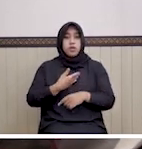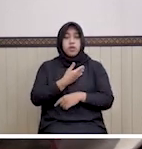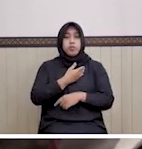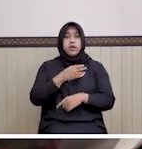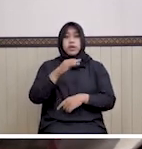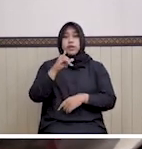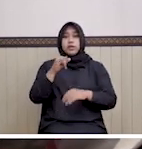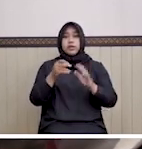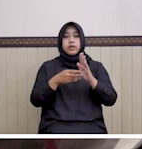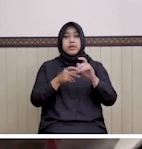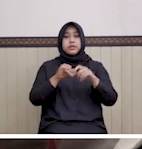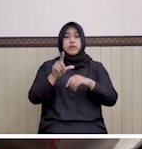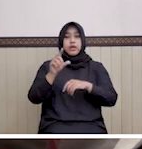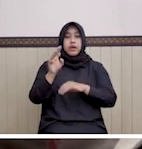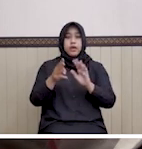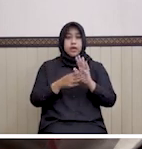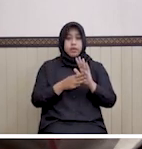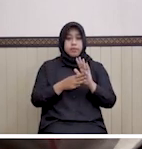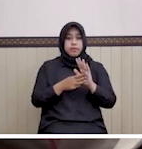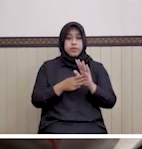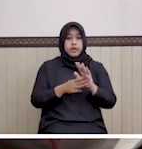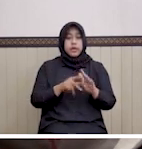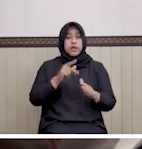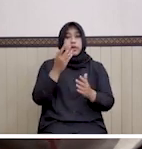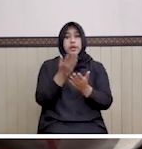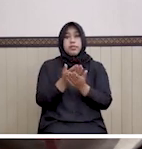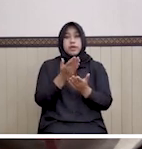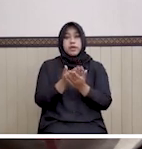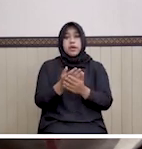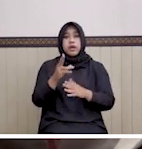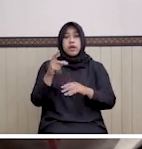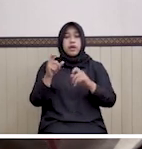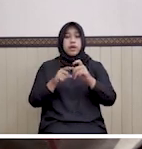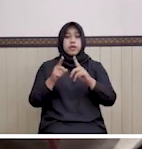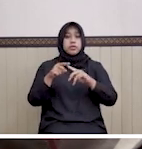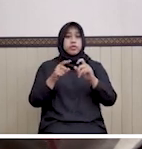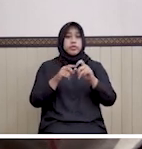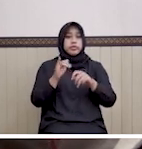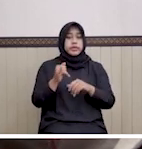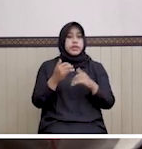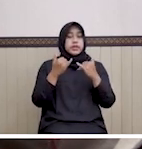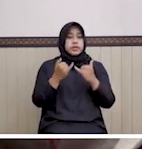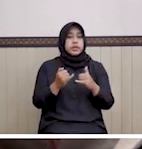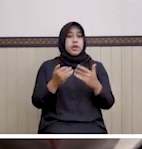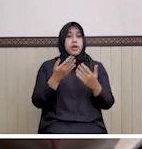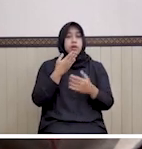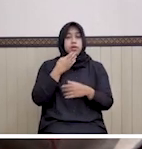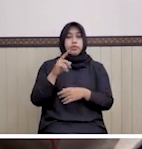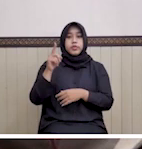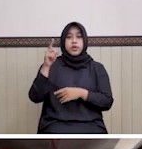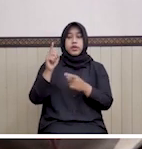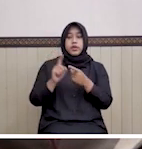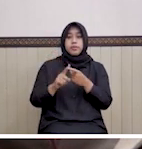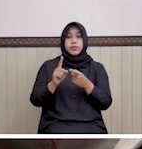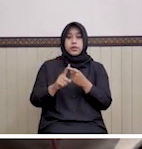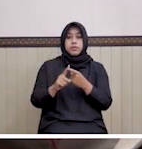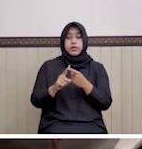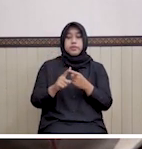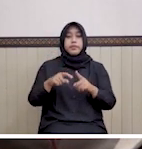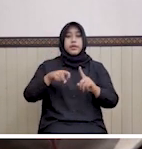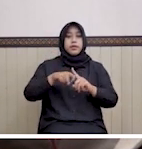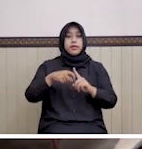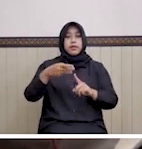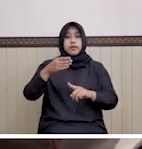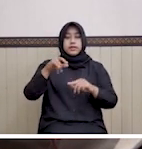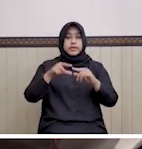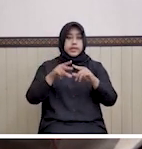inisial m tadi memang juga kita mintakan restitusi dan sekarang alhamdulillah teman-teman di Kejari